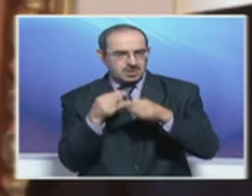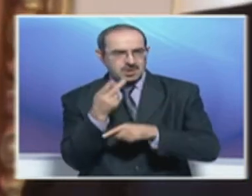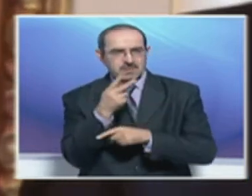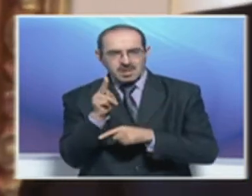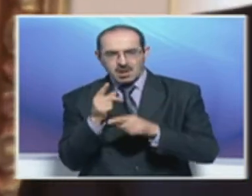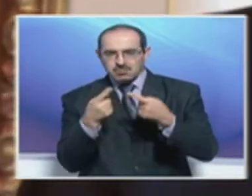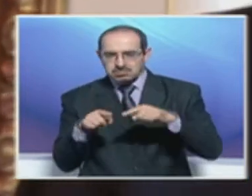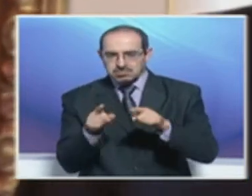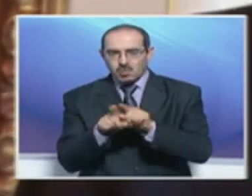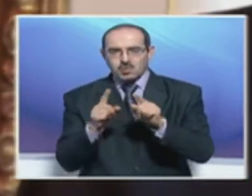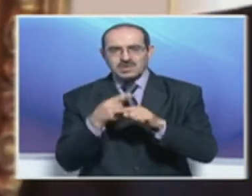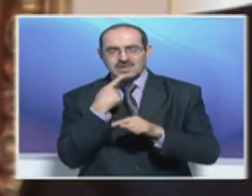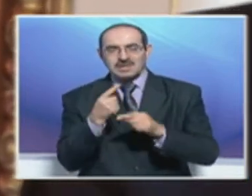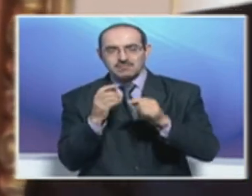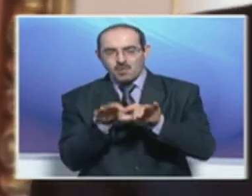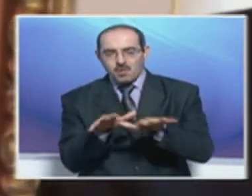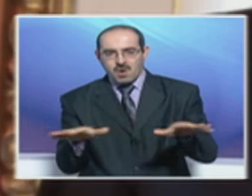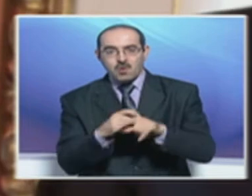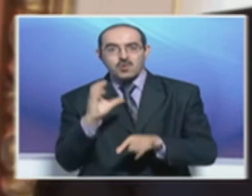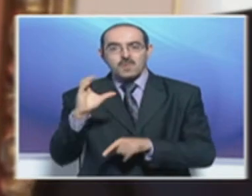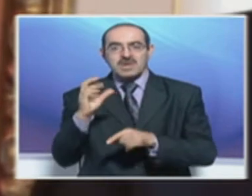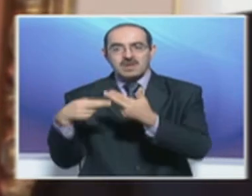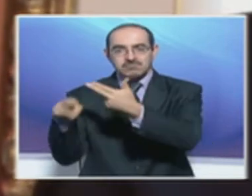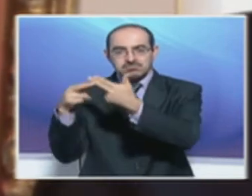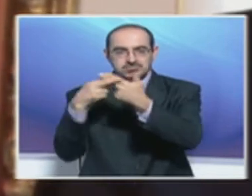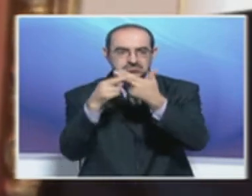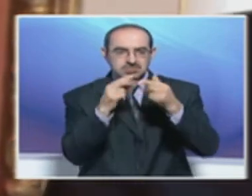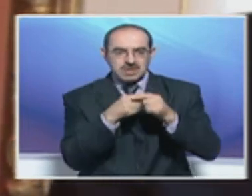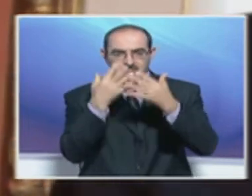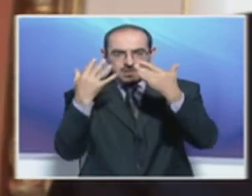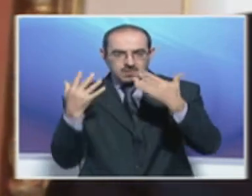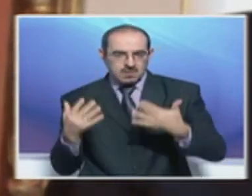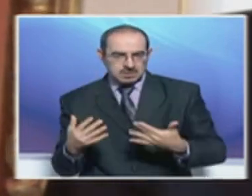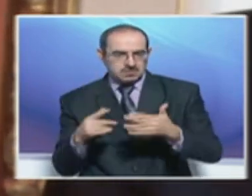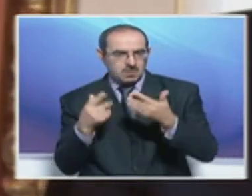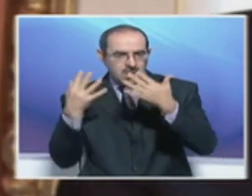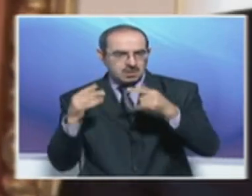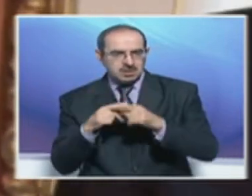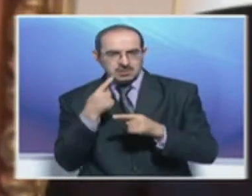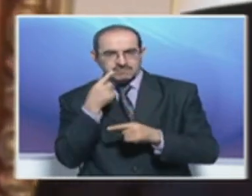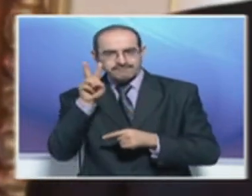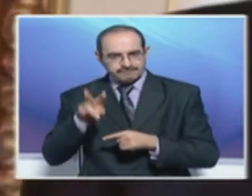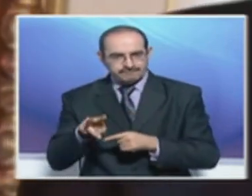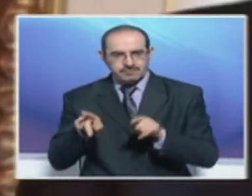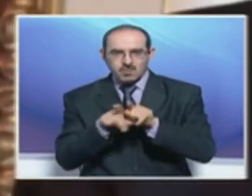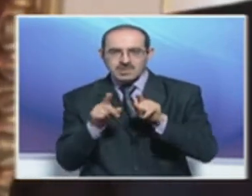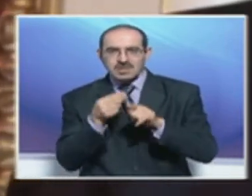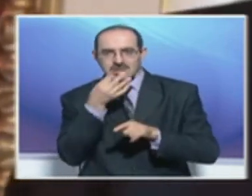واللجان الفرعية أعطتنا أرقام التي تبين